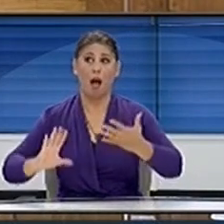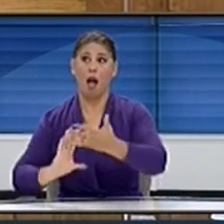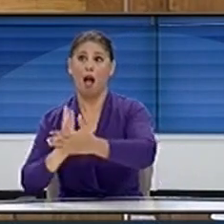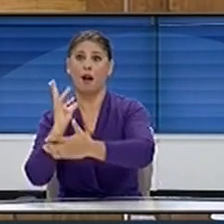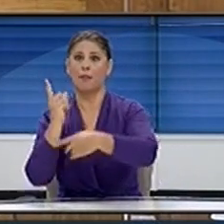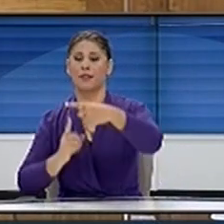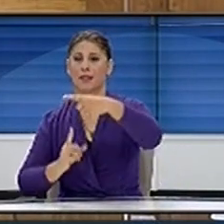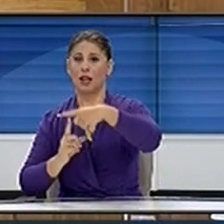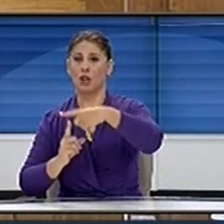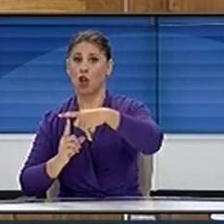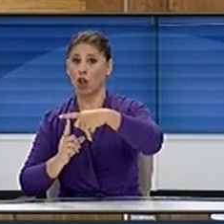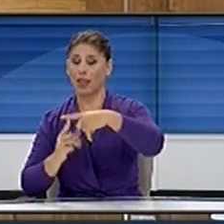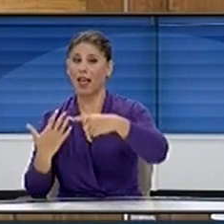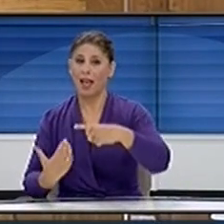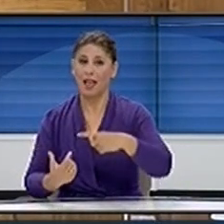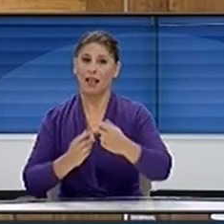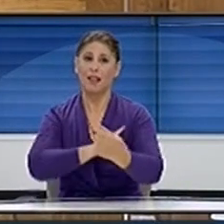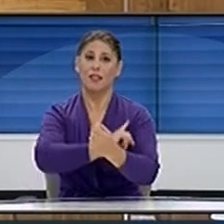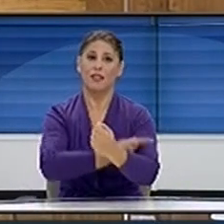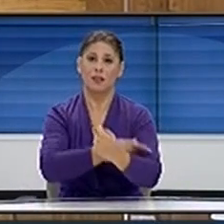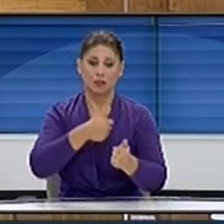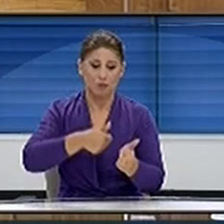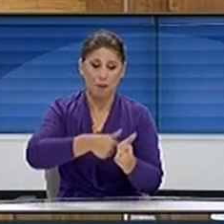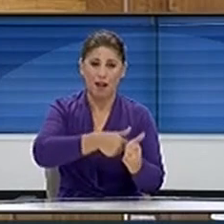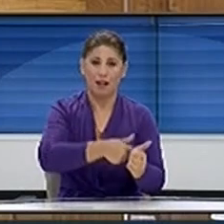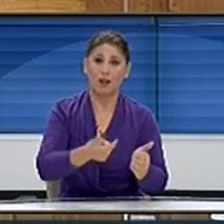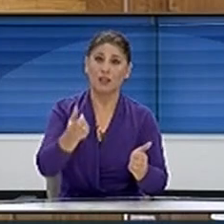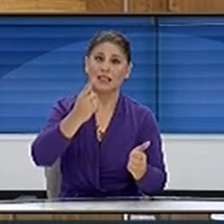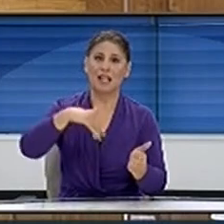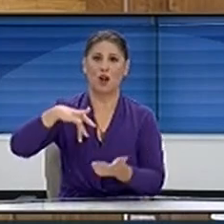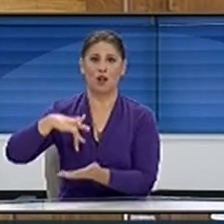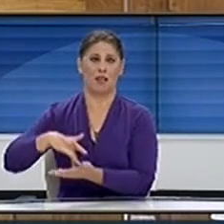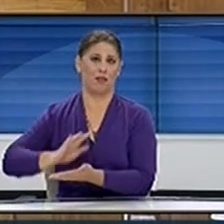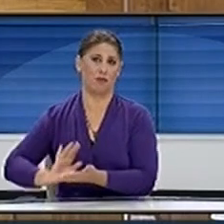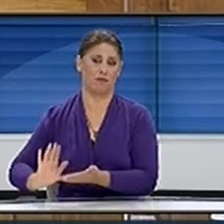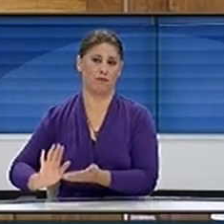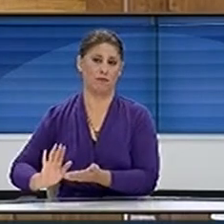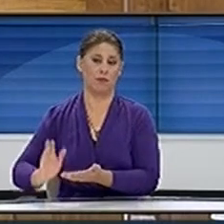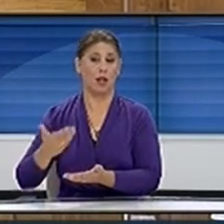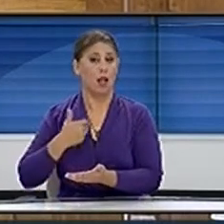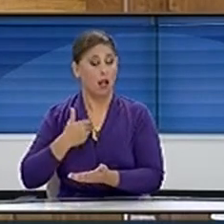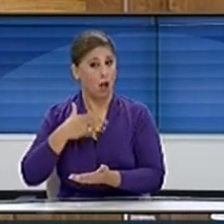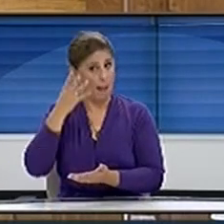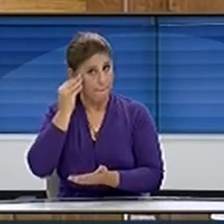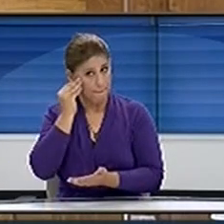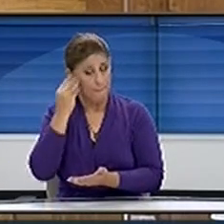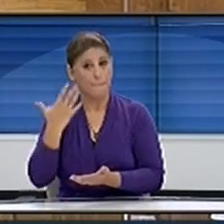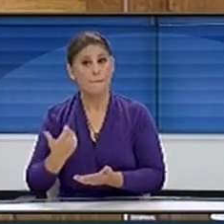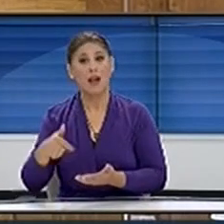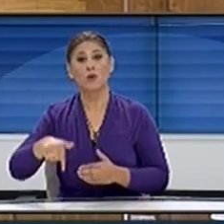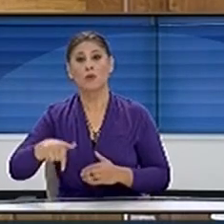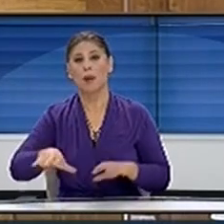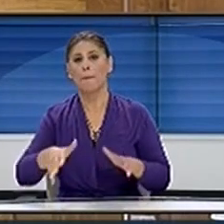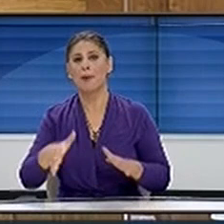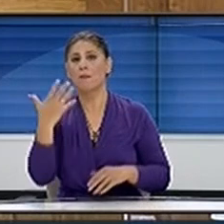τεχνολογίας μεταφέρει πια τη δυνατότητα παρακολούθησης σε άλλα κέντρα. Όπως ενημερώθηκα, υπάρχουν